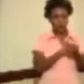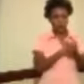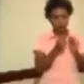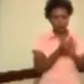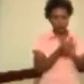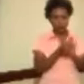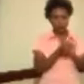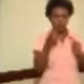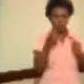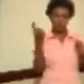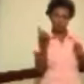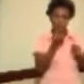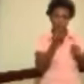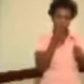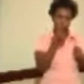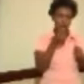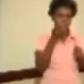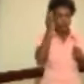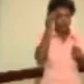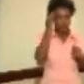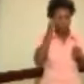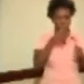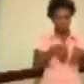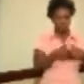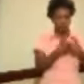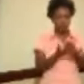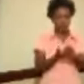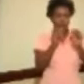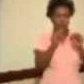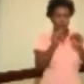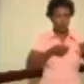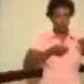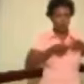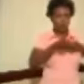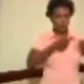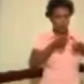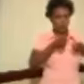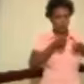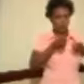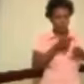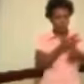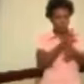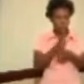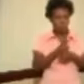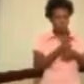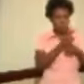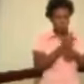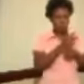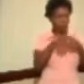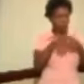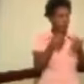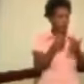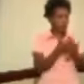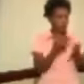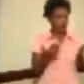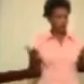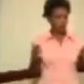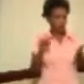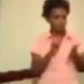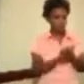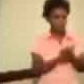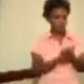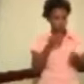la gestion de toutes ces technologies, que ce soit de communication, que ce soit d'information, que ce soit sur le